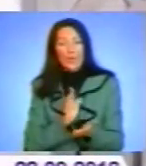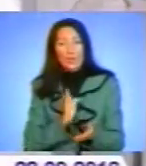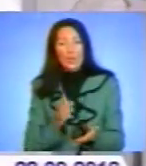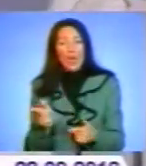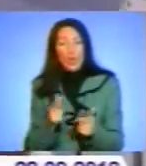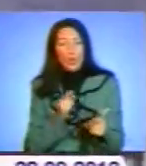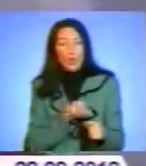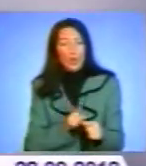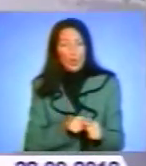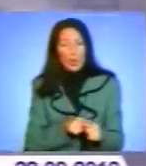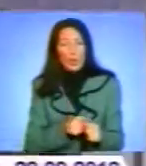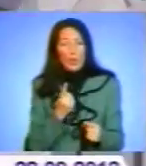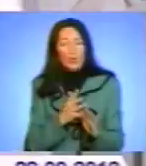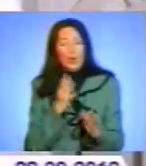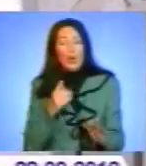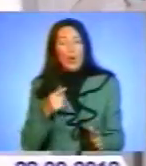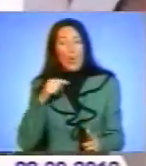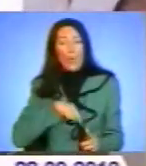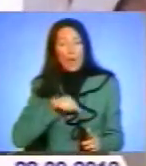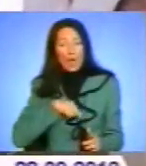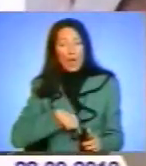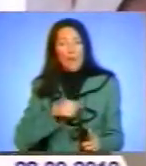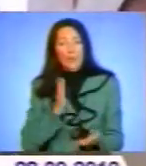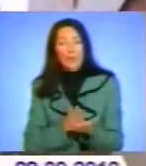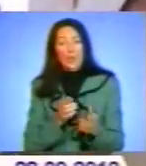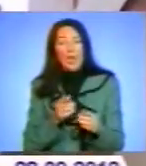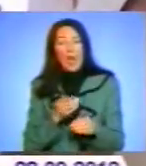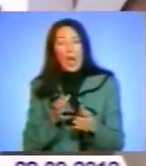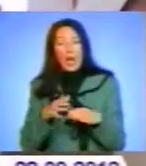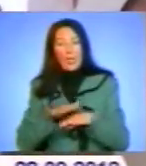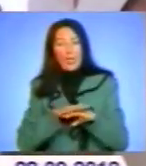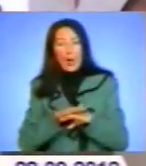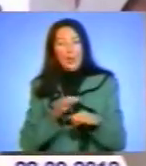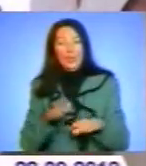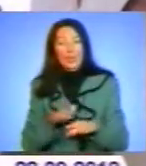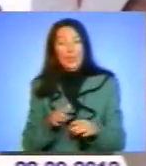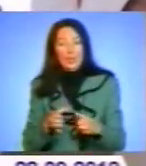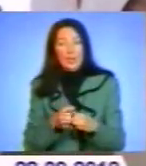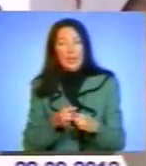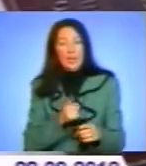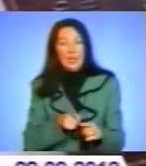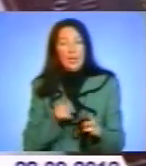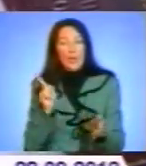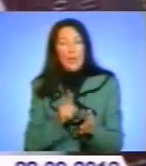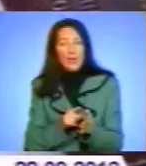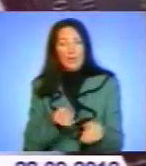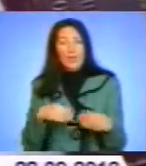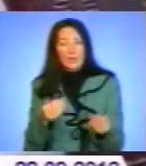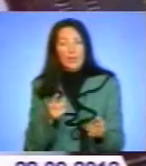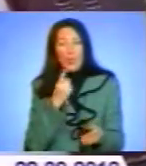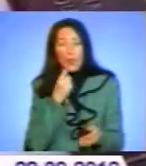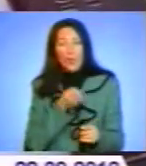у цивілізованих країнах світу виділяють категорії населення, які обов'язково повинні здавати кров. Це перш за все особи, які перебувають на службі